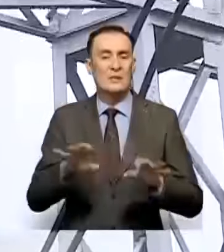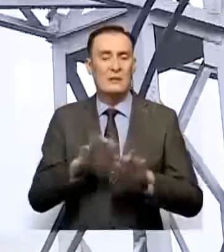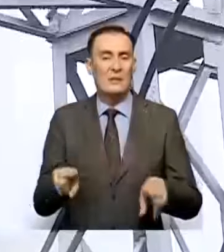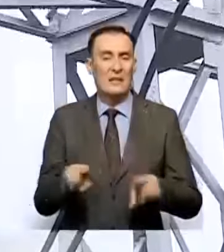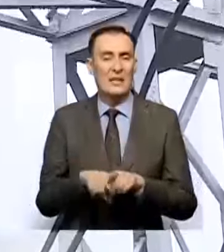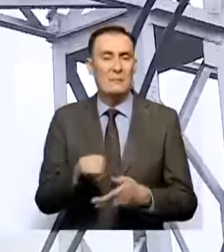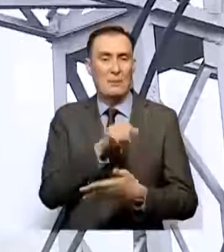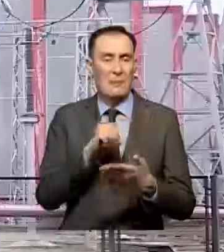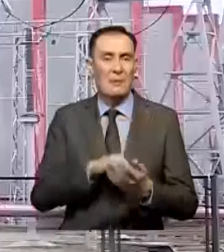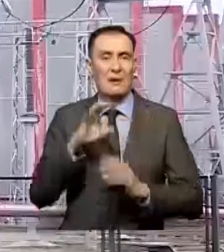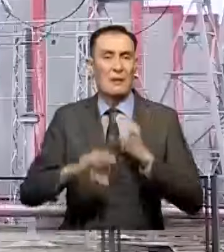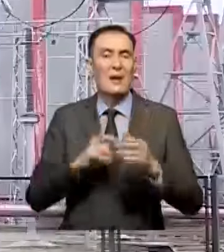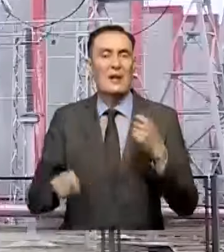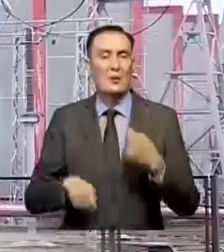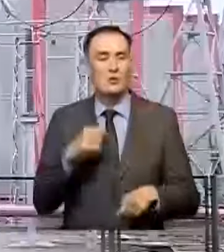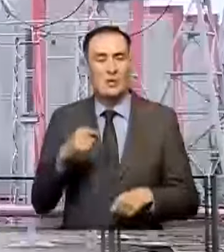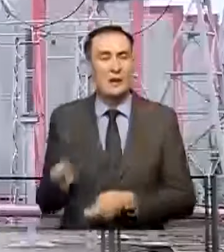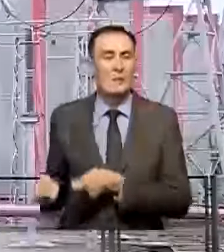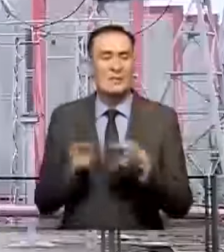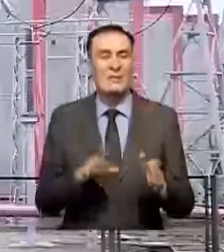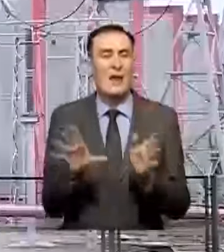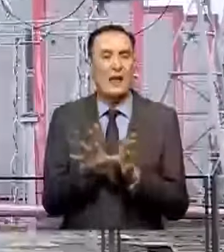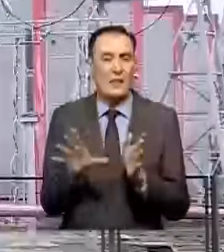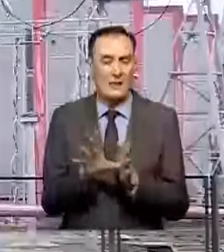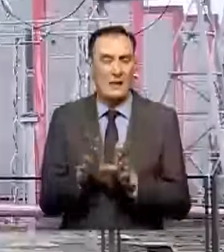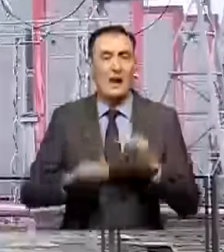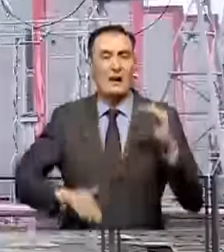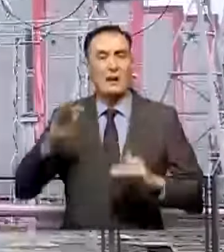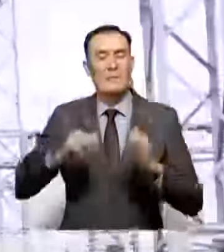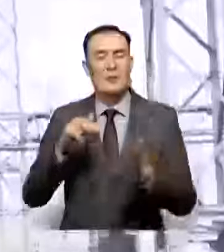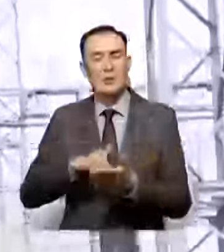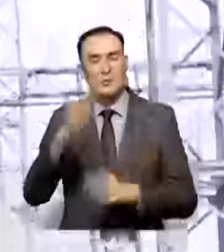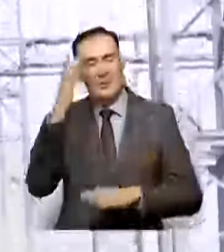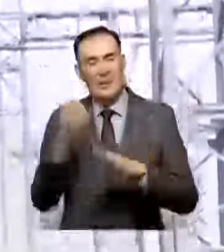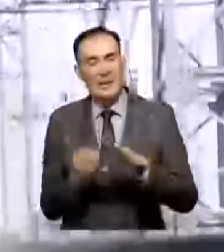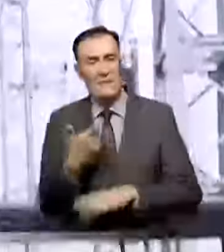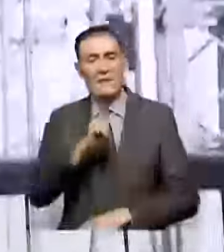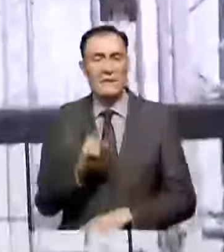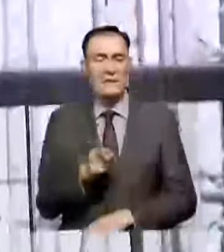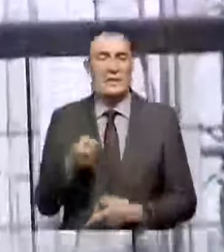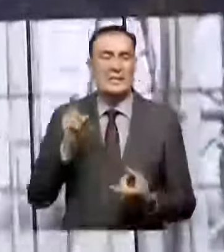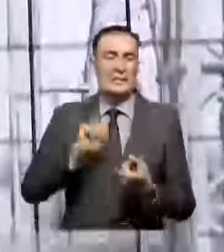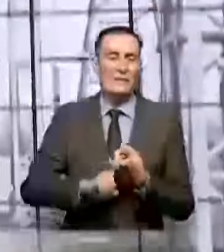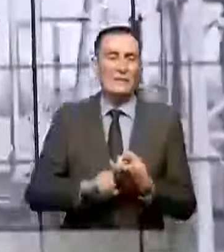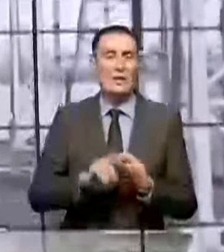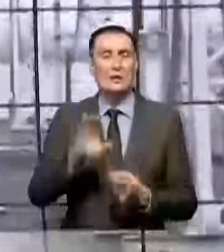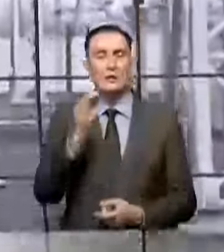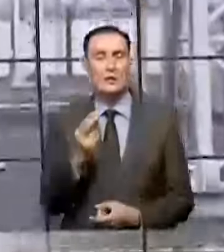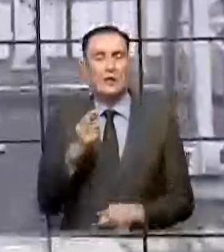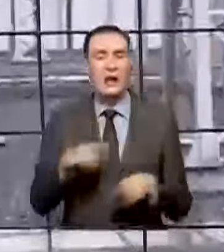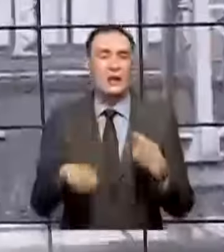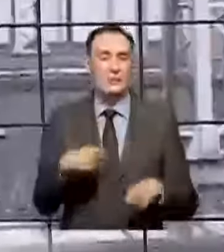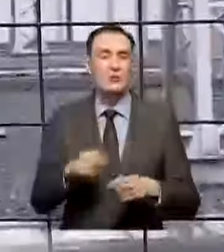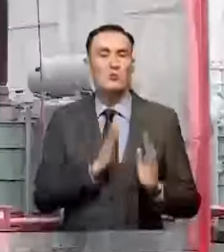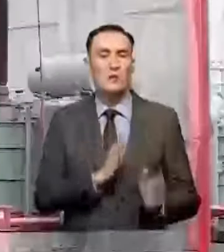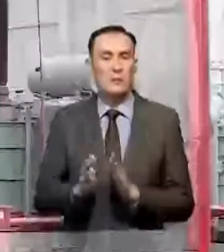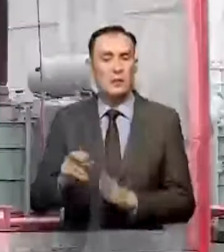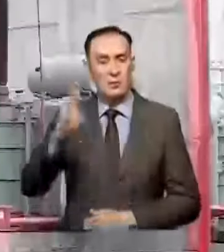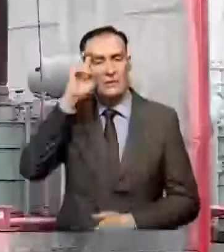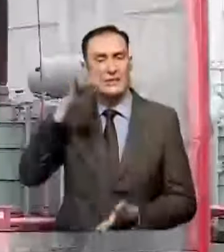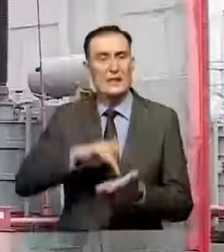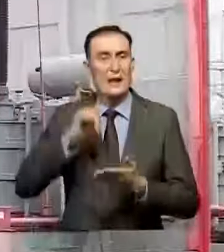такие вызовы, как глобальное нарушение поставок энергоресурсов, колебания цен на нефть и газ, напрямую влияют на социально-экономическую